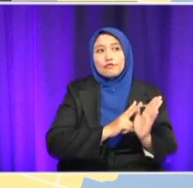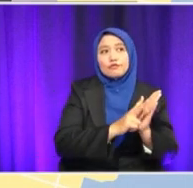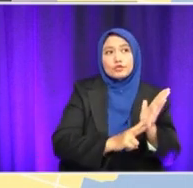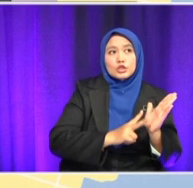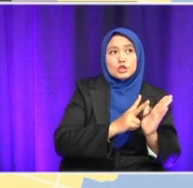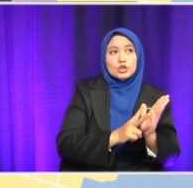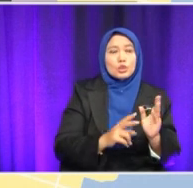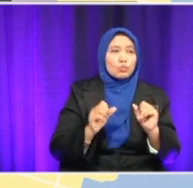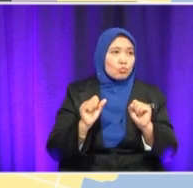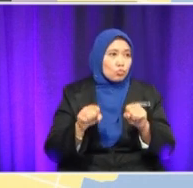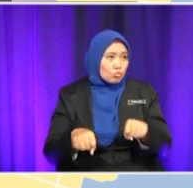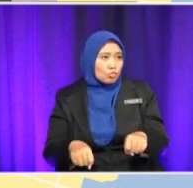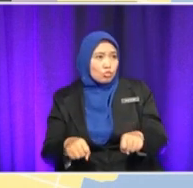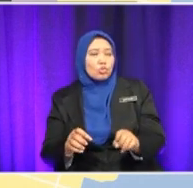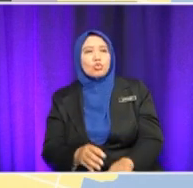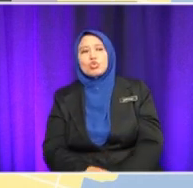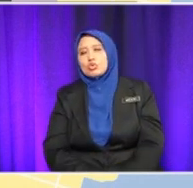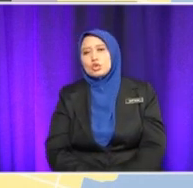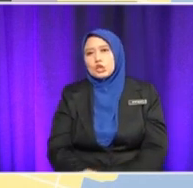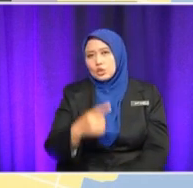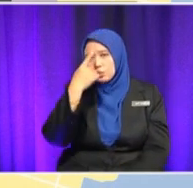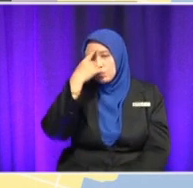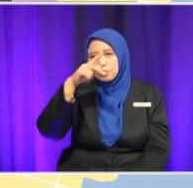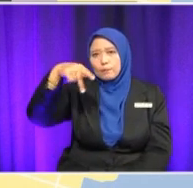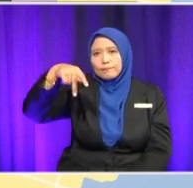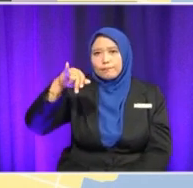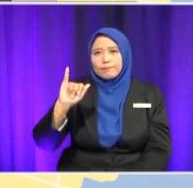jadi ini diantara contoh yang kita dapat